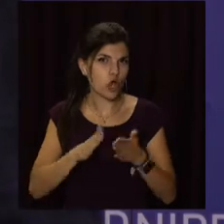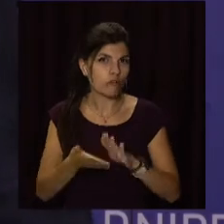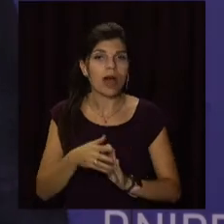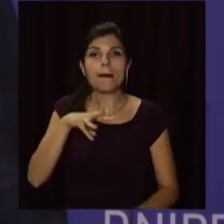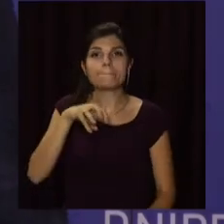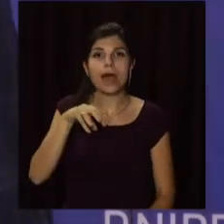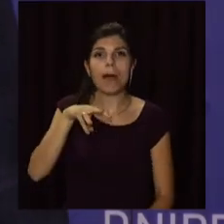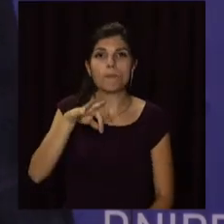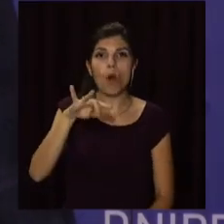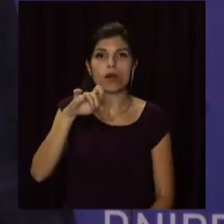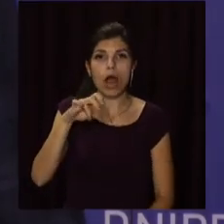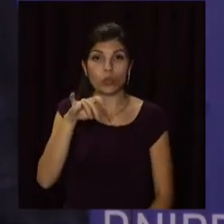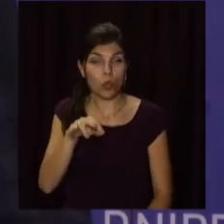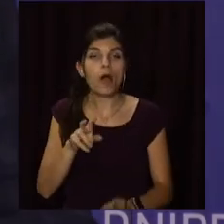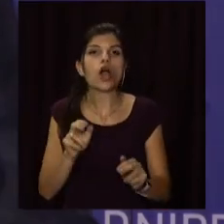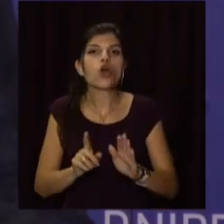Меморандум як начало